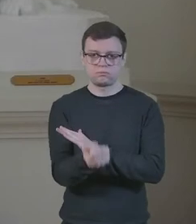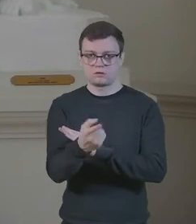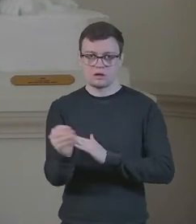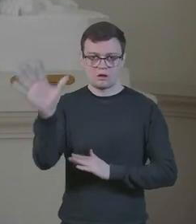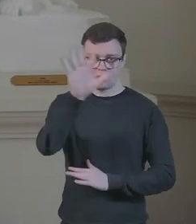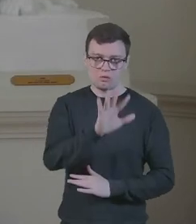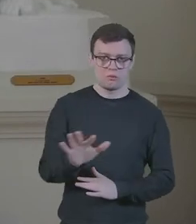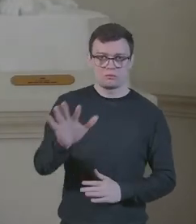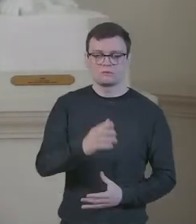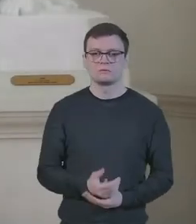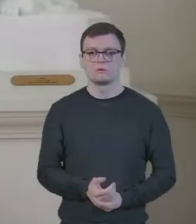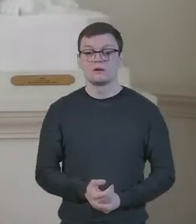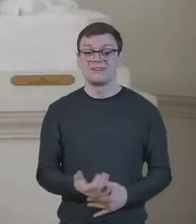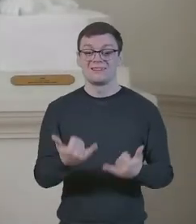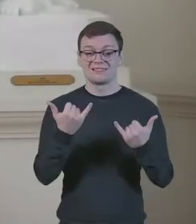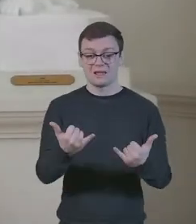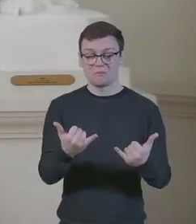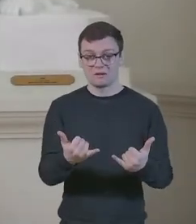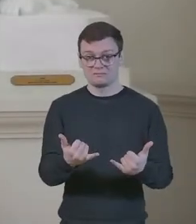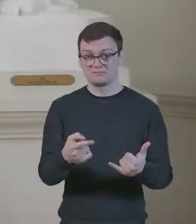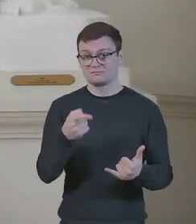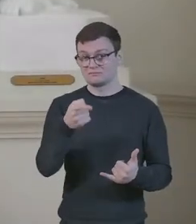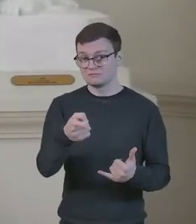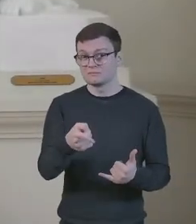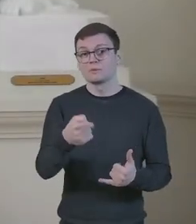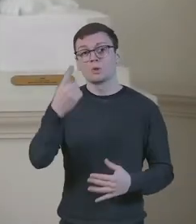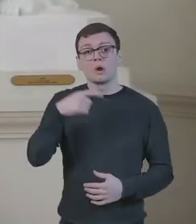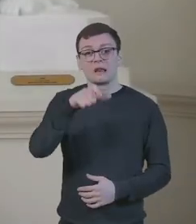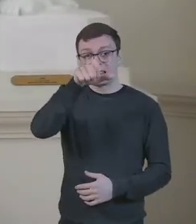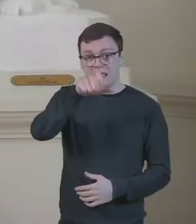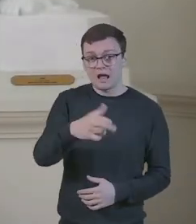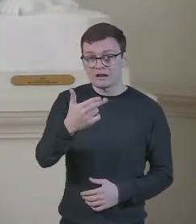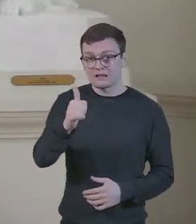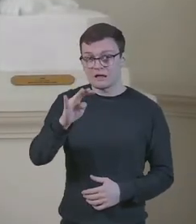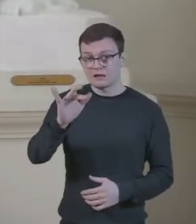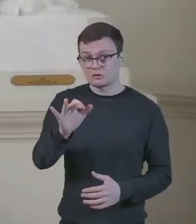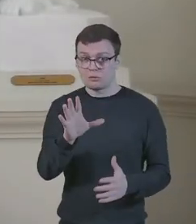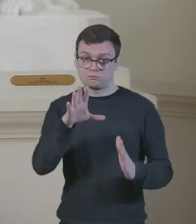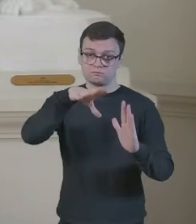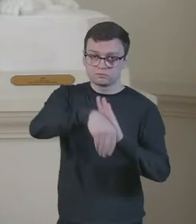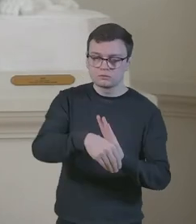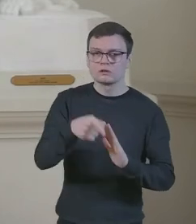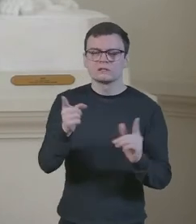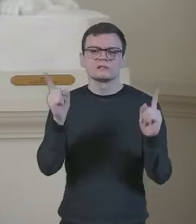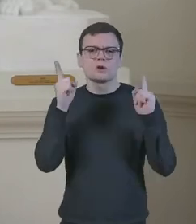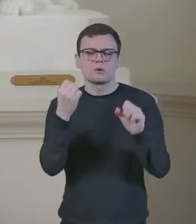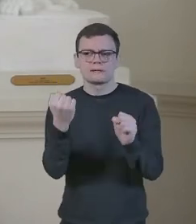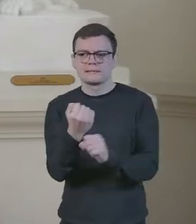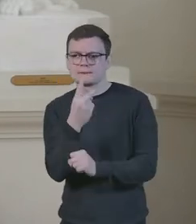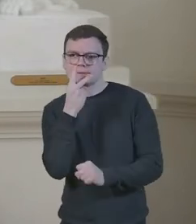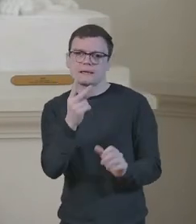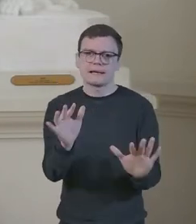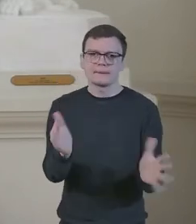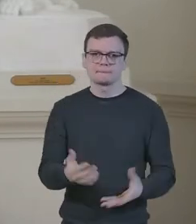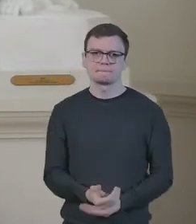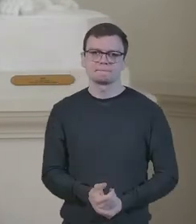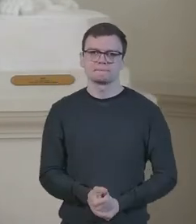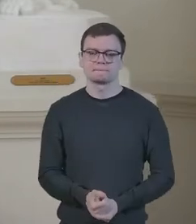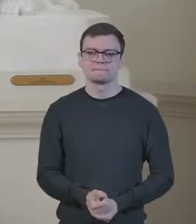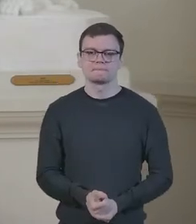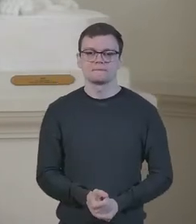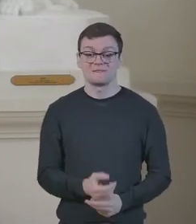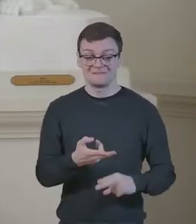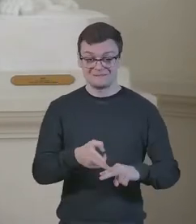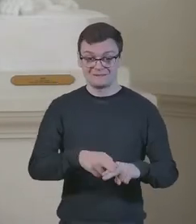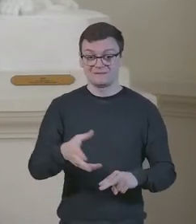kuomet narystė NATO turėtų būti žvelgiama iš saugumo perspektyvos. Todėl